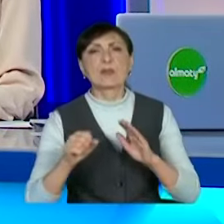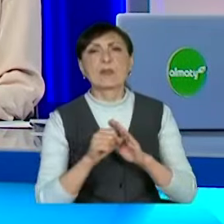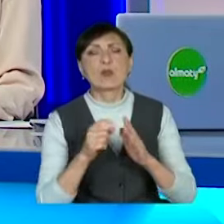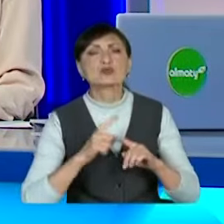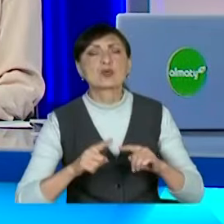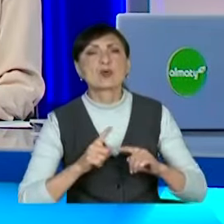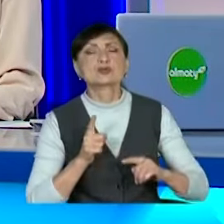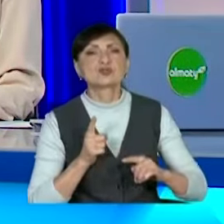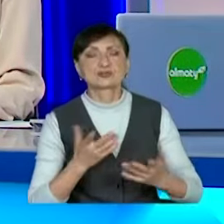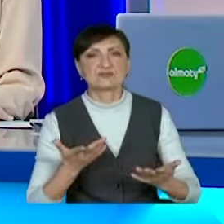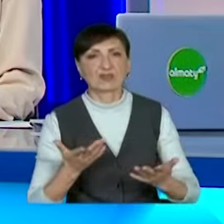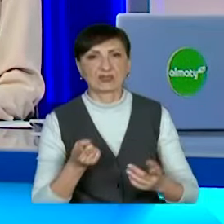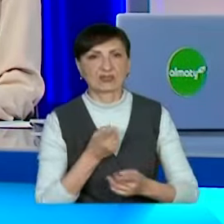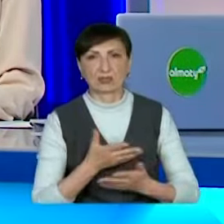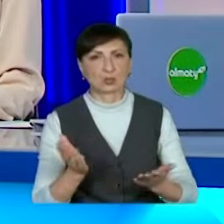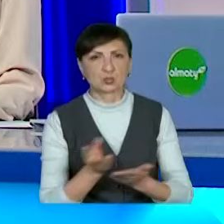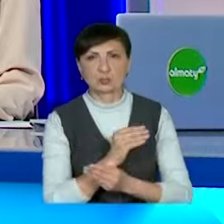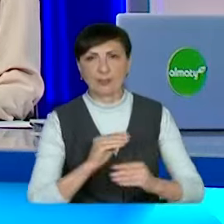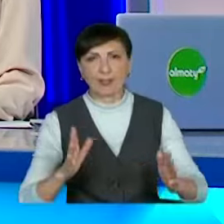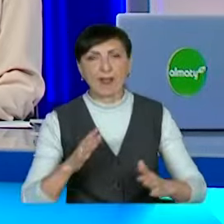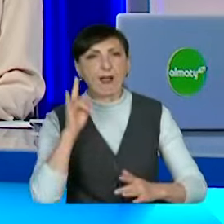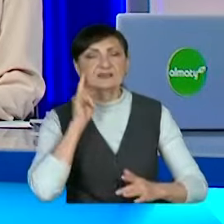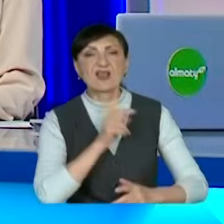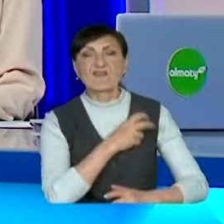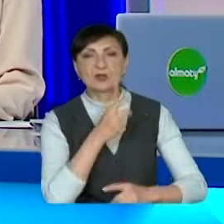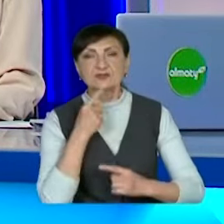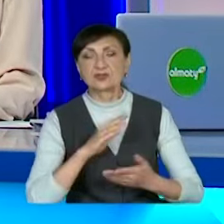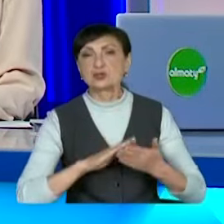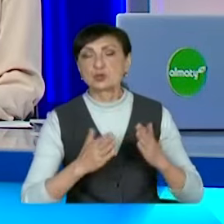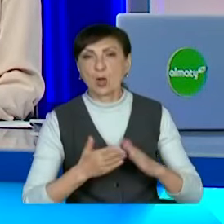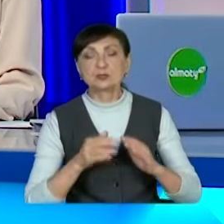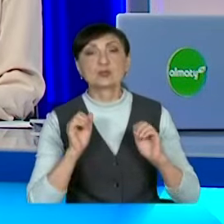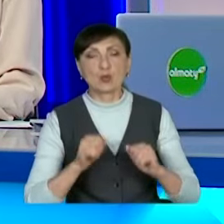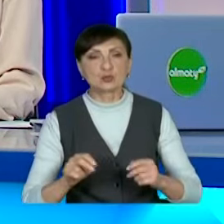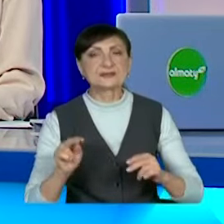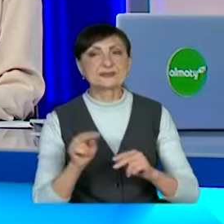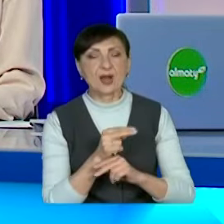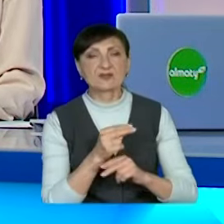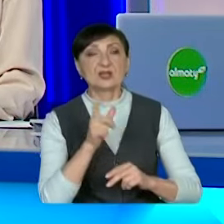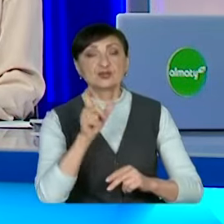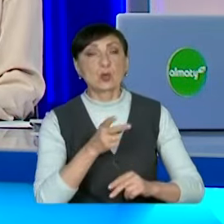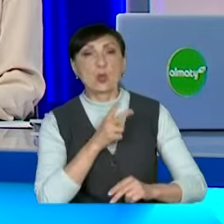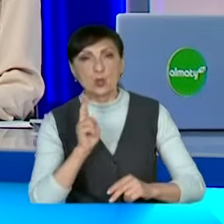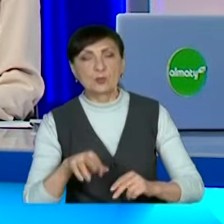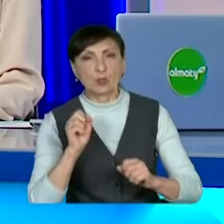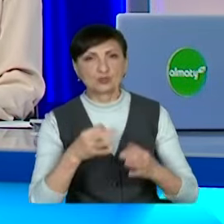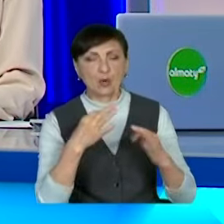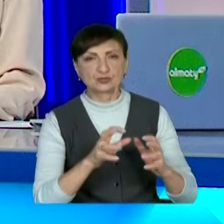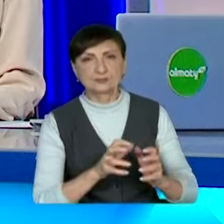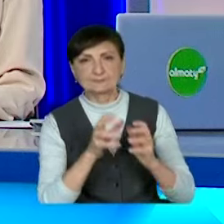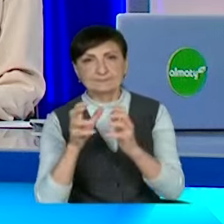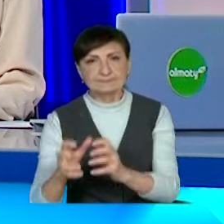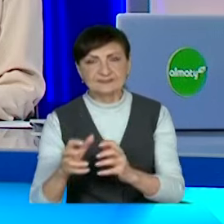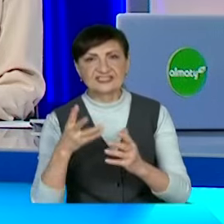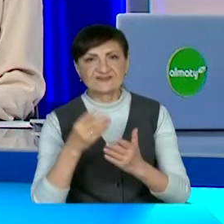и не дождавшись трансплантации. Казахстанские врачи отмечают, что ситуацию может исправить посмертное донорство. Напомню, на